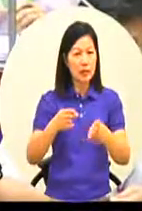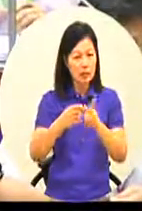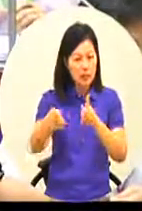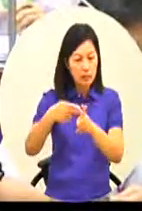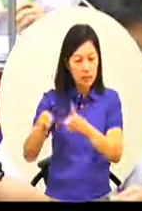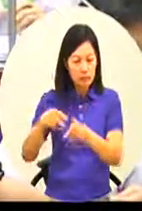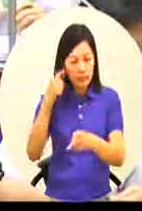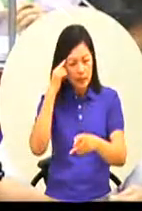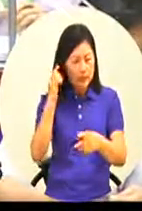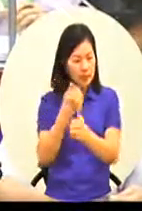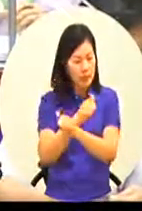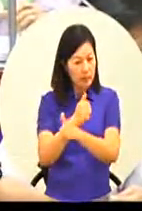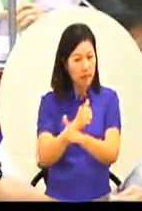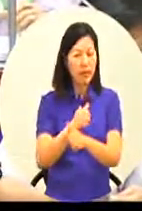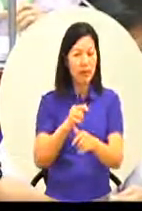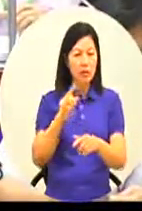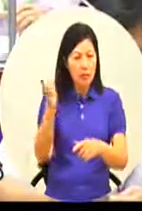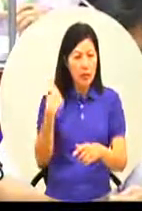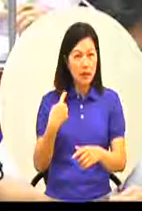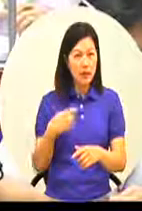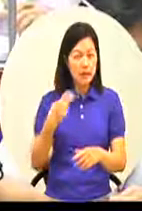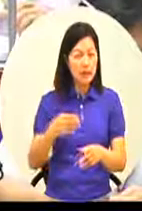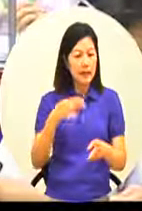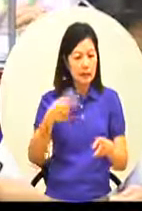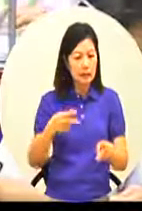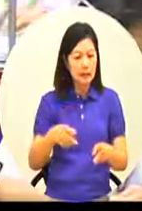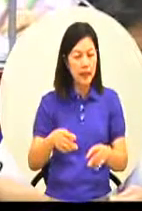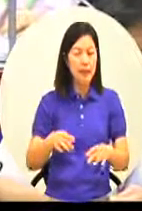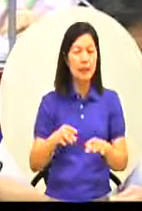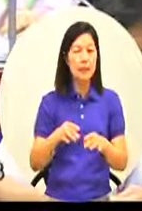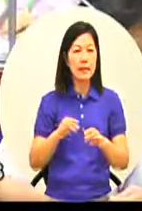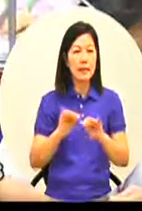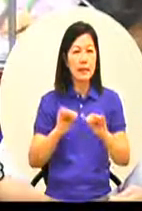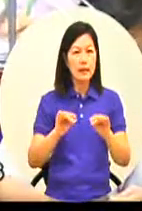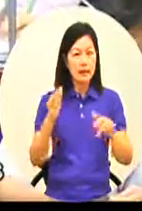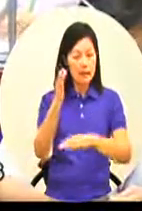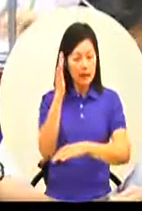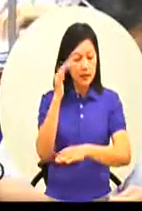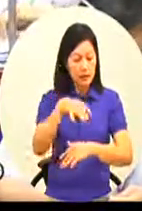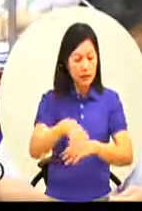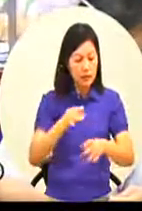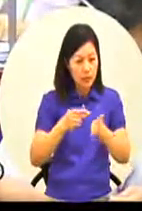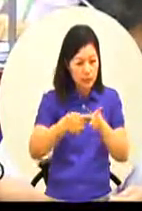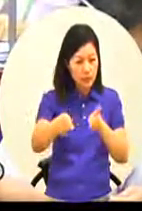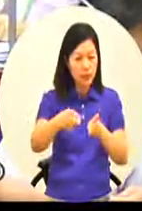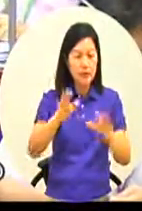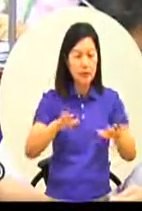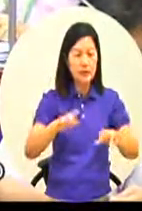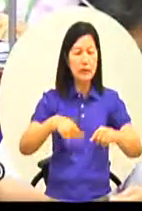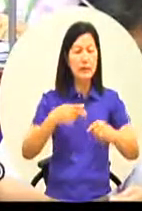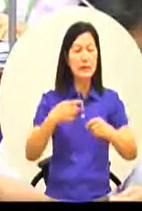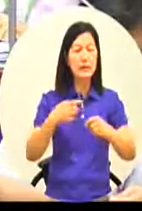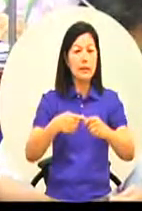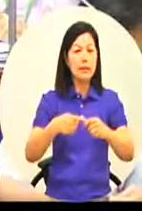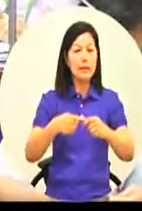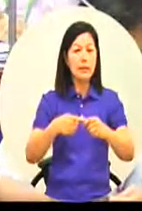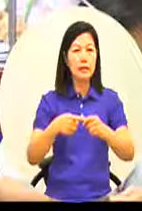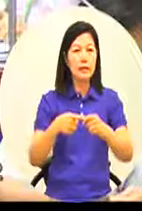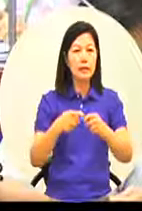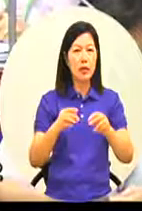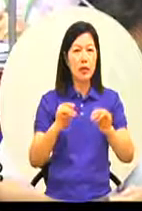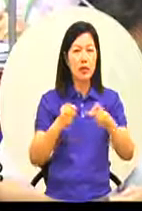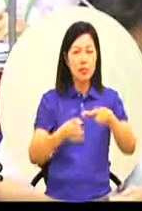甲内政部有一个函，讲叫阮即三今年公告地价调幅啊吼，调